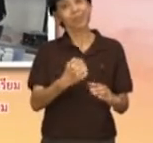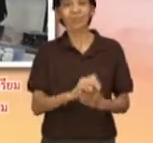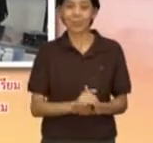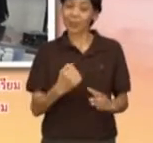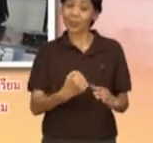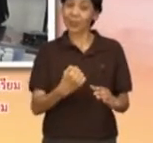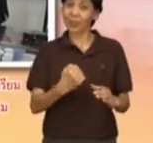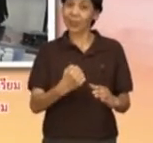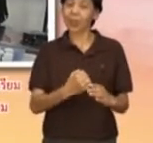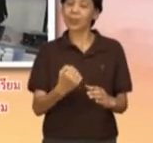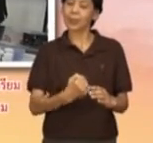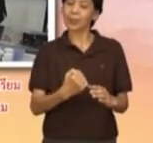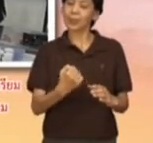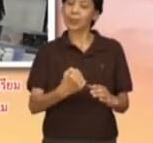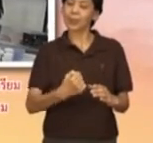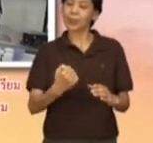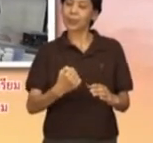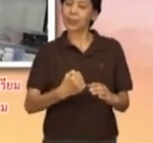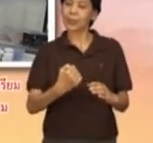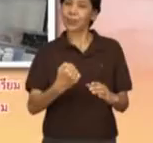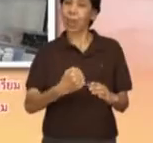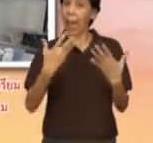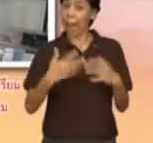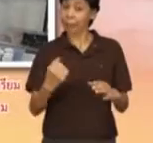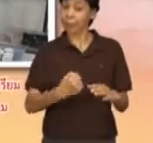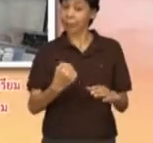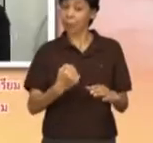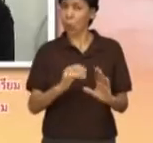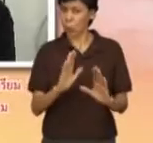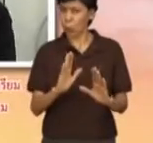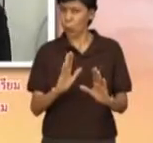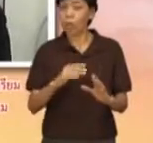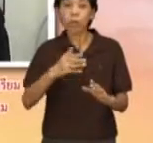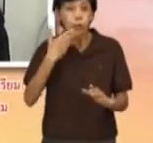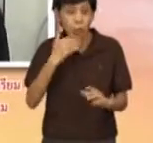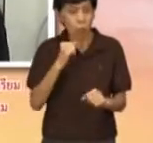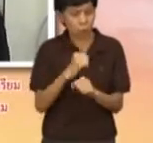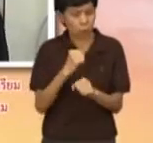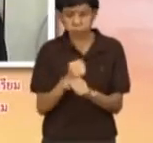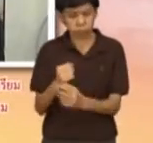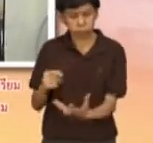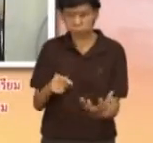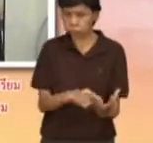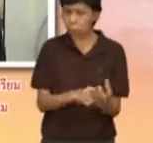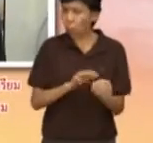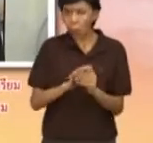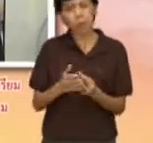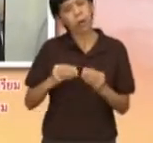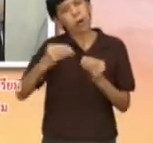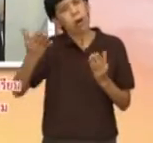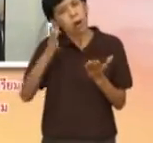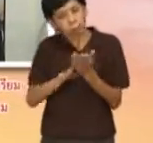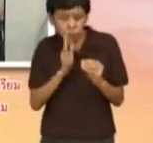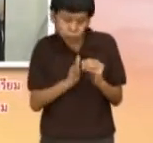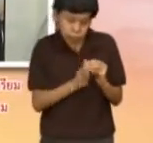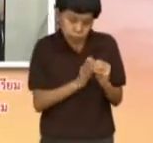ราก็จะโขลกพริกก่อนนะคะทีนี้ก่อนที่จะตำพริกทั้งหมดทุกอย่างต้องเตรียมหั่นตะไคร ้ค่ะ